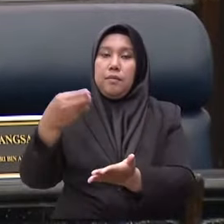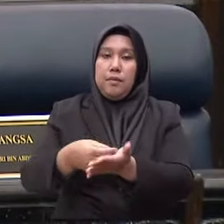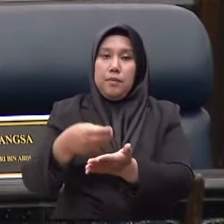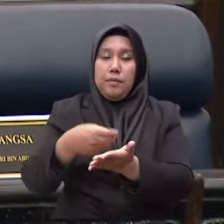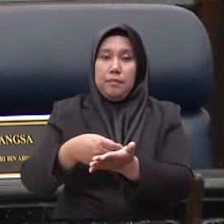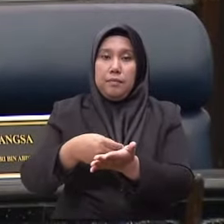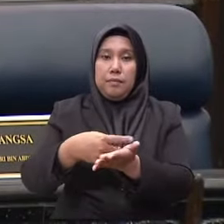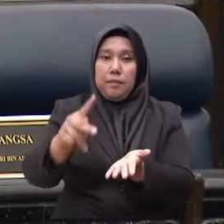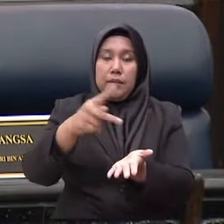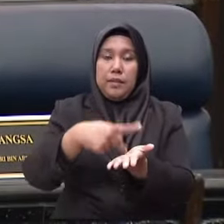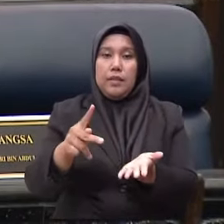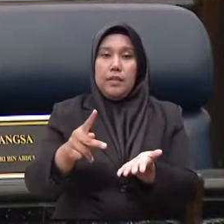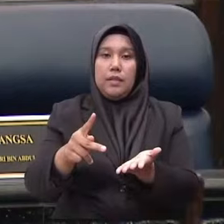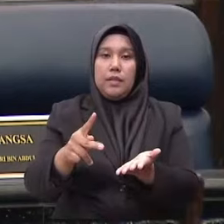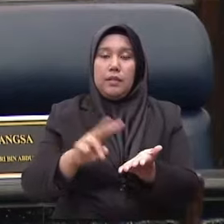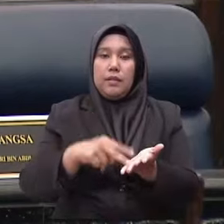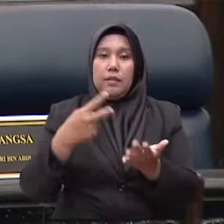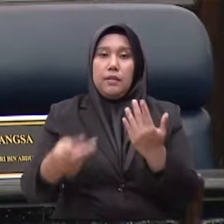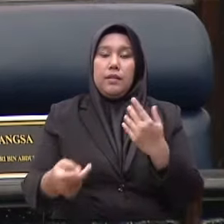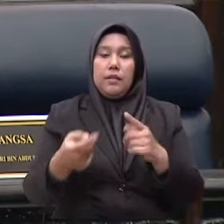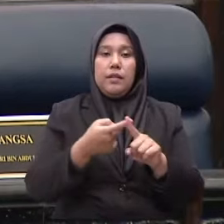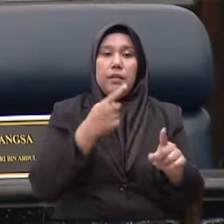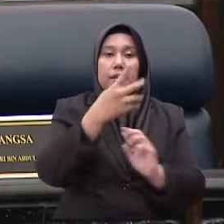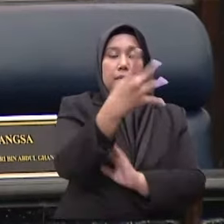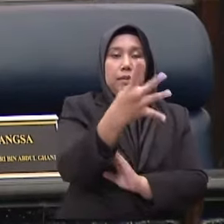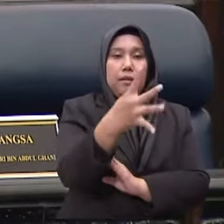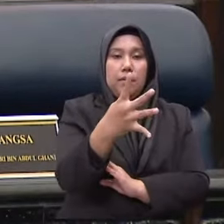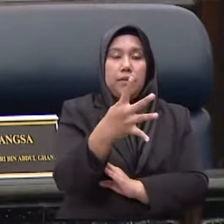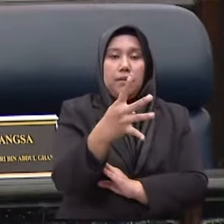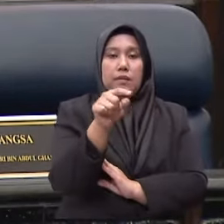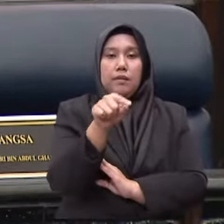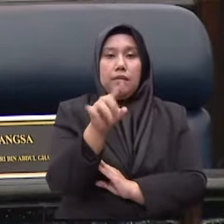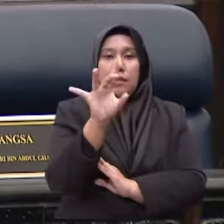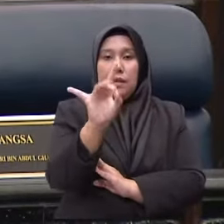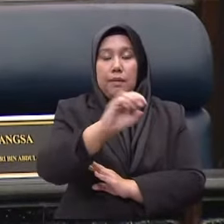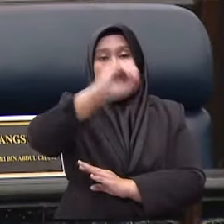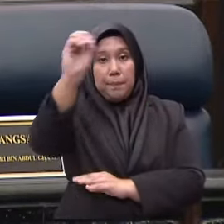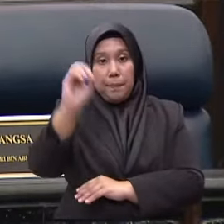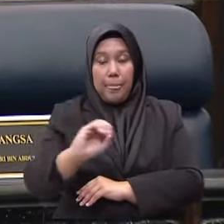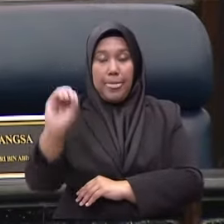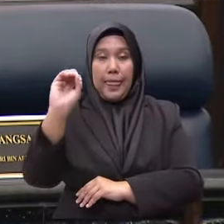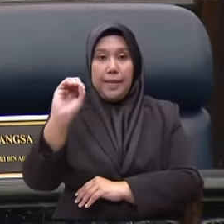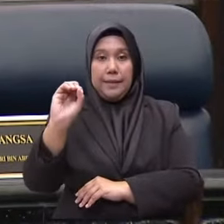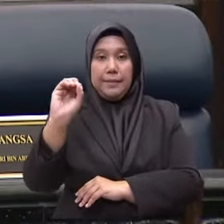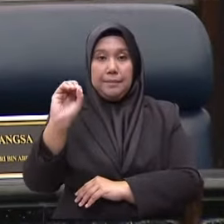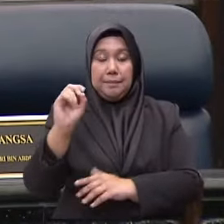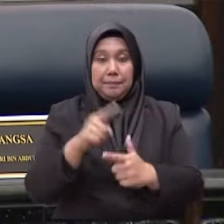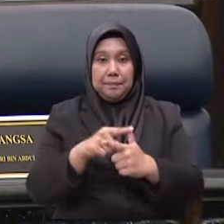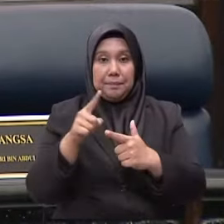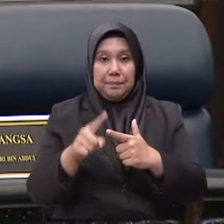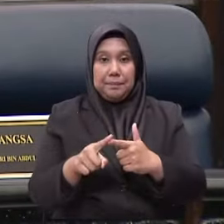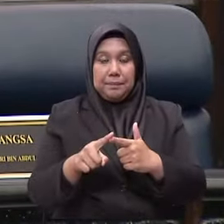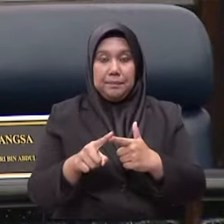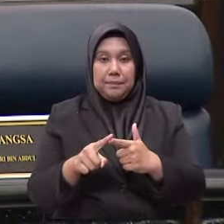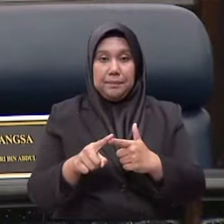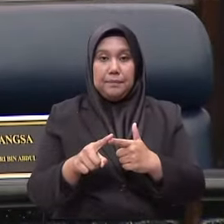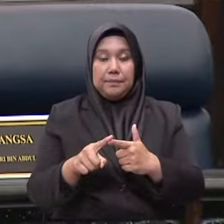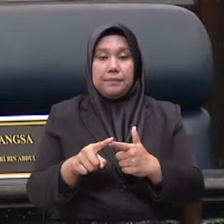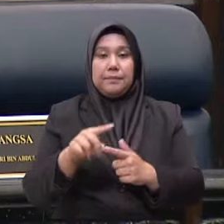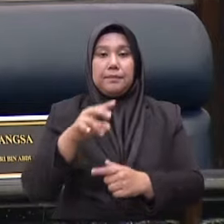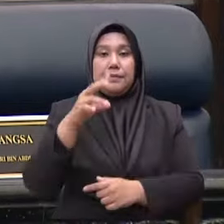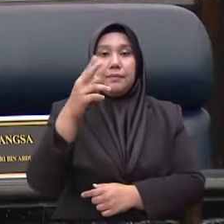ini daripada 14.8 14.8% kemudian jatuh kepada